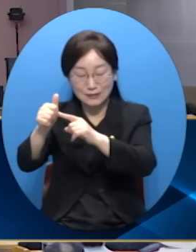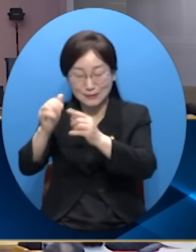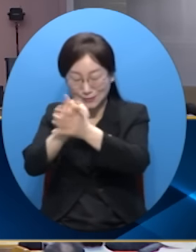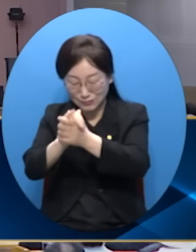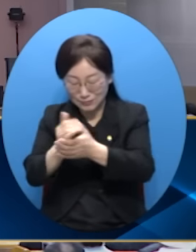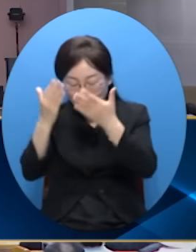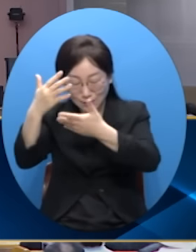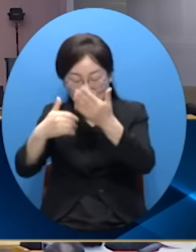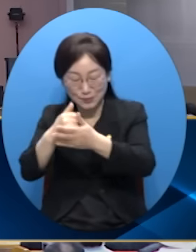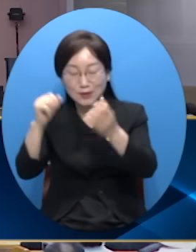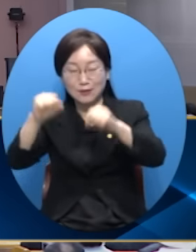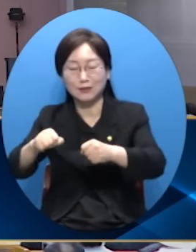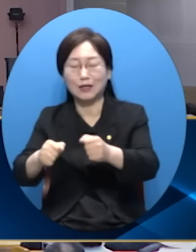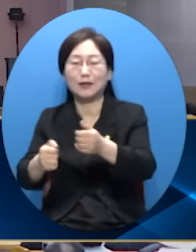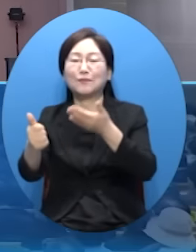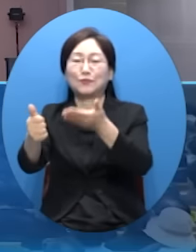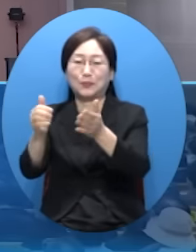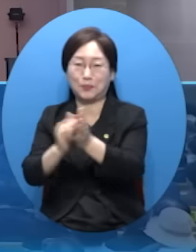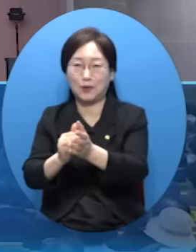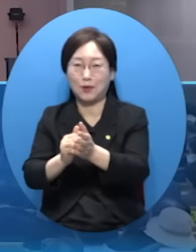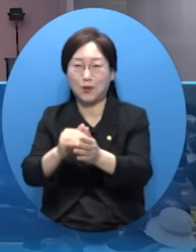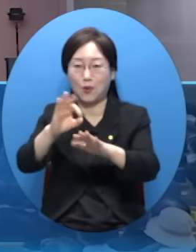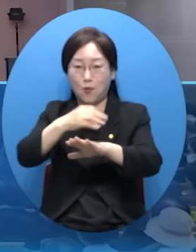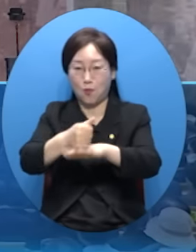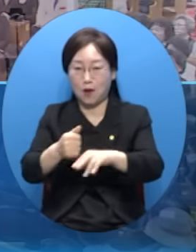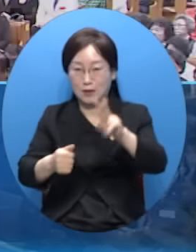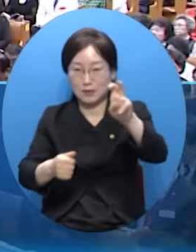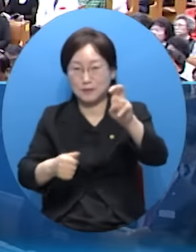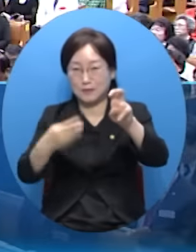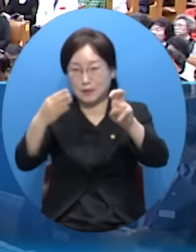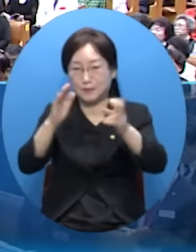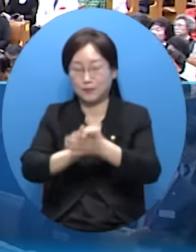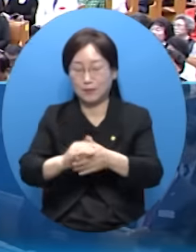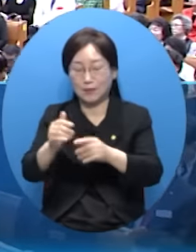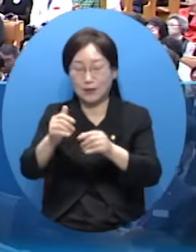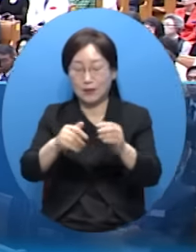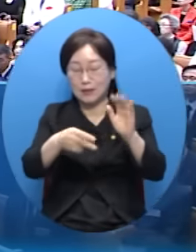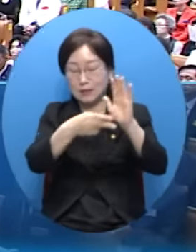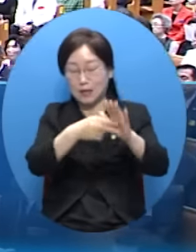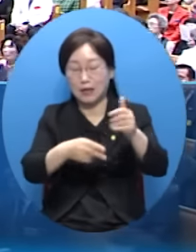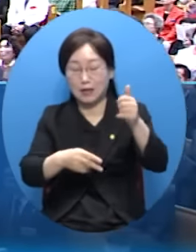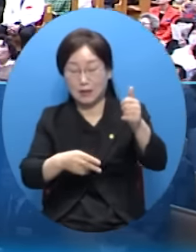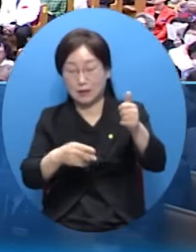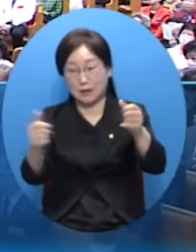응답하셨습니다. 열왕기하 20장 4절로 6절입니다 이사야가 성읍